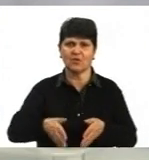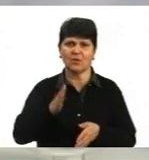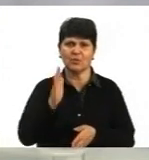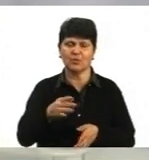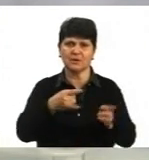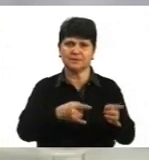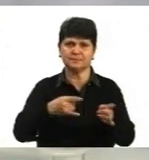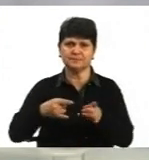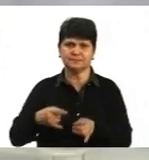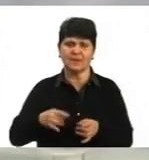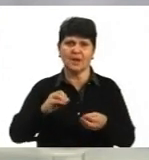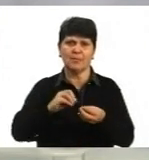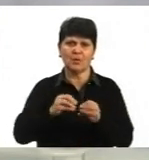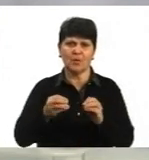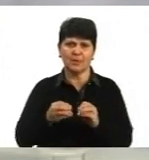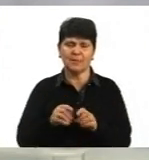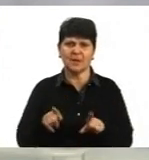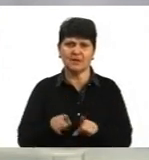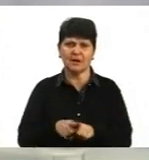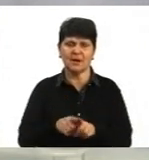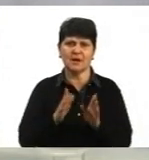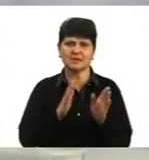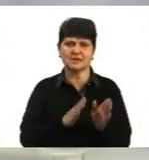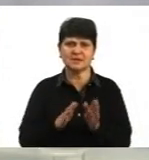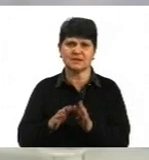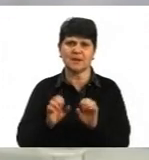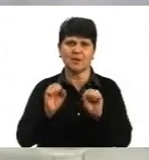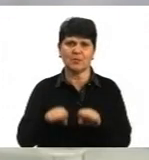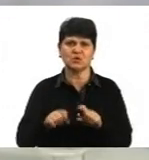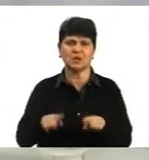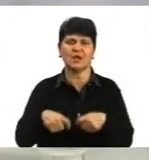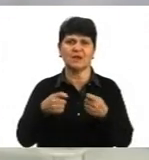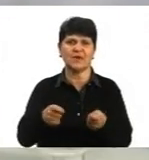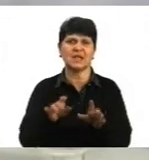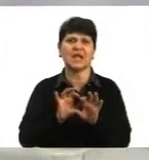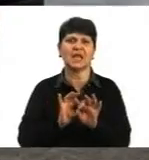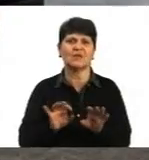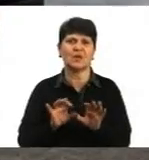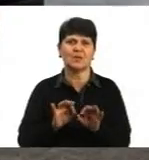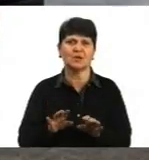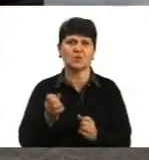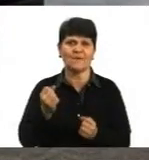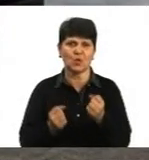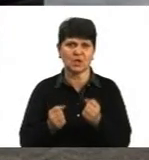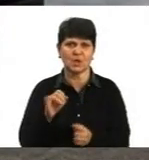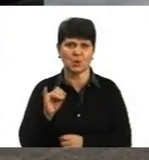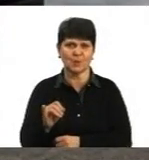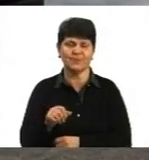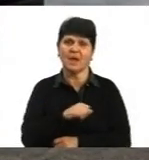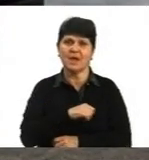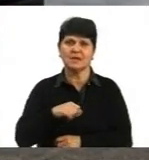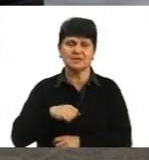чи може така система давати водієві інформацію про те, що там це відбувається? Скажімо так, ну сам світлофор до